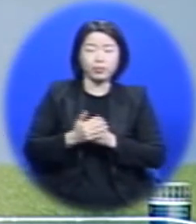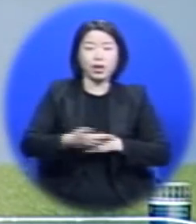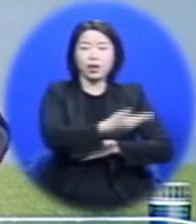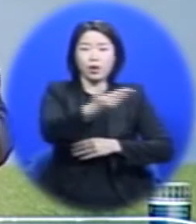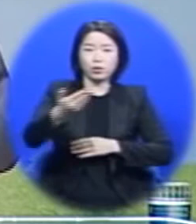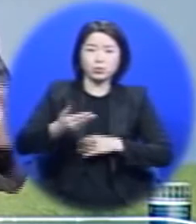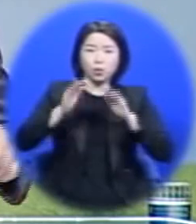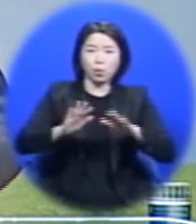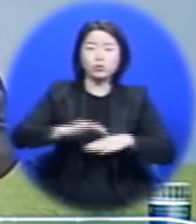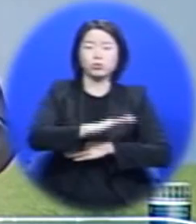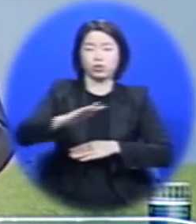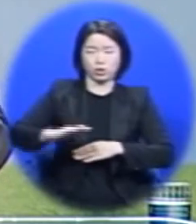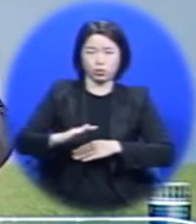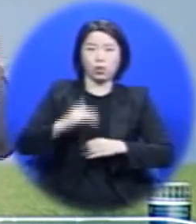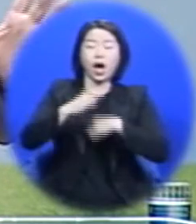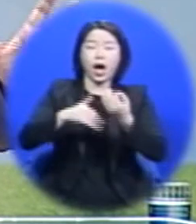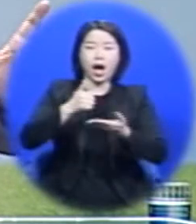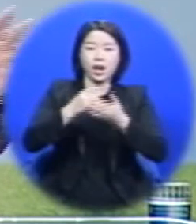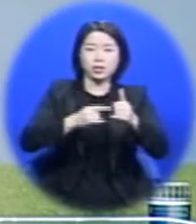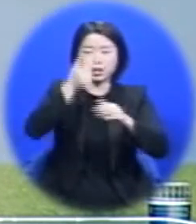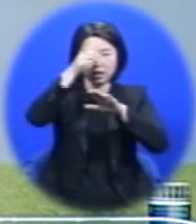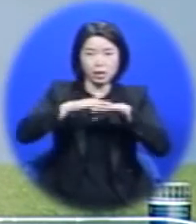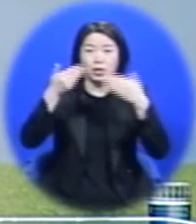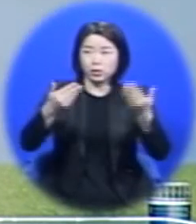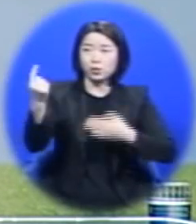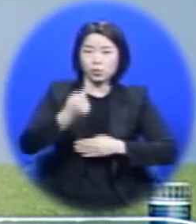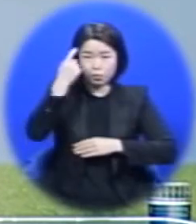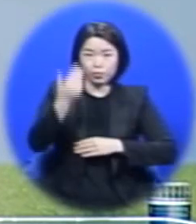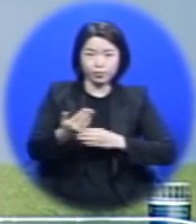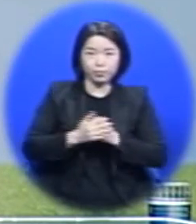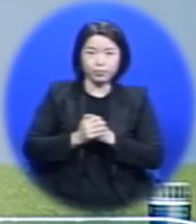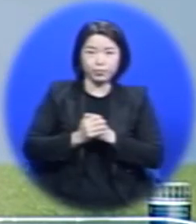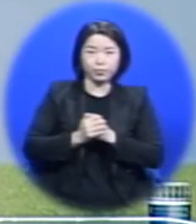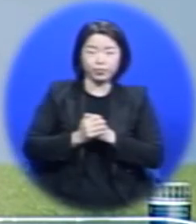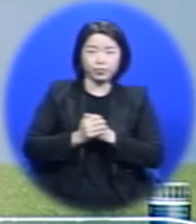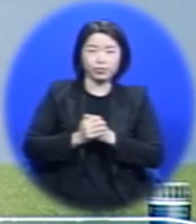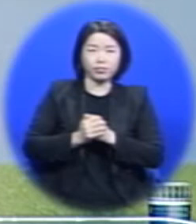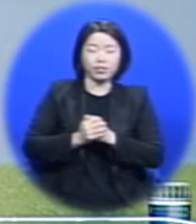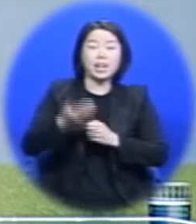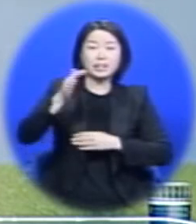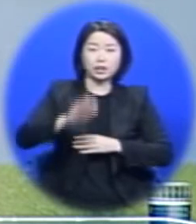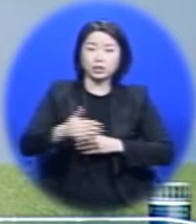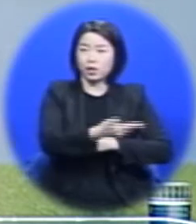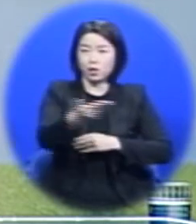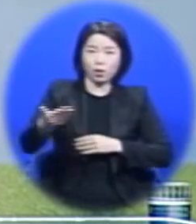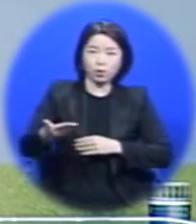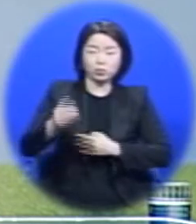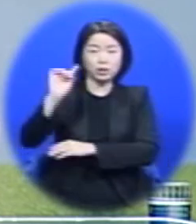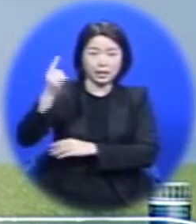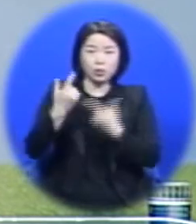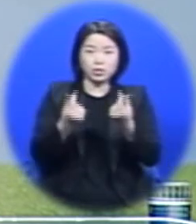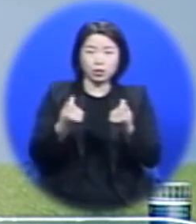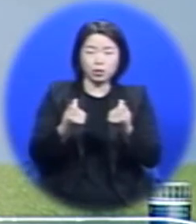여러분, 오늘 우리도 다 하나님께 예배드리러 오셨잖아요. 네. 그런데 여러분,